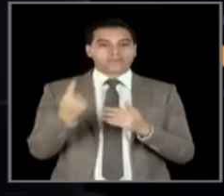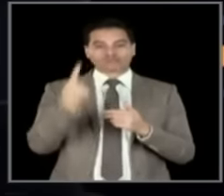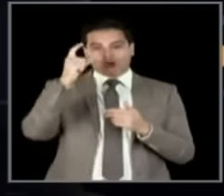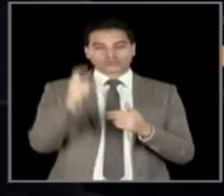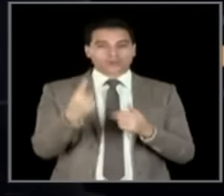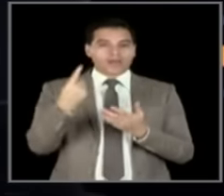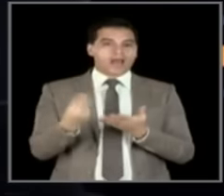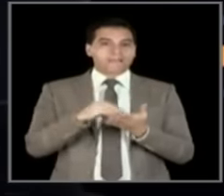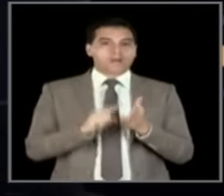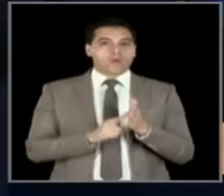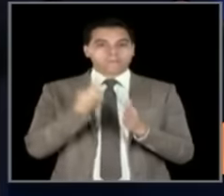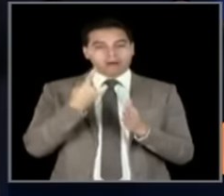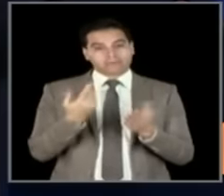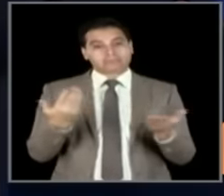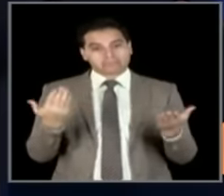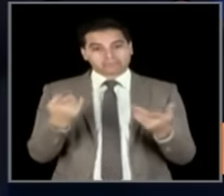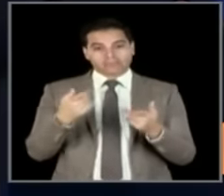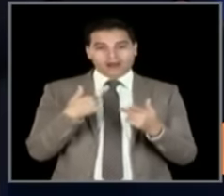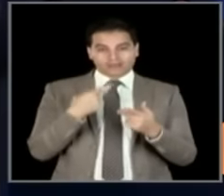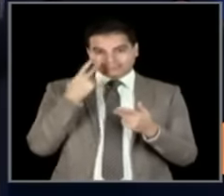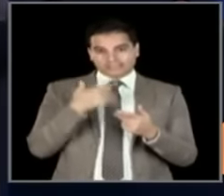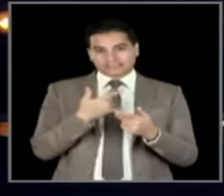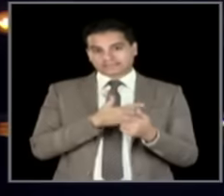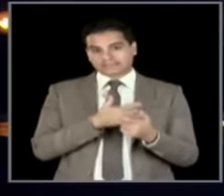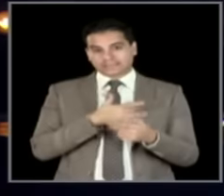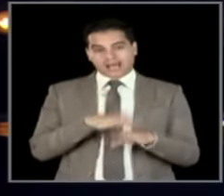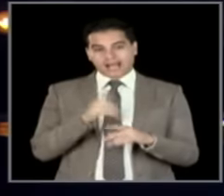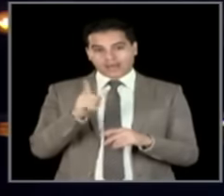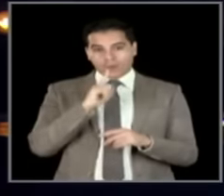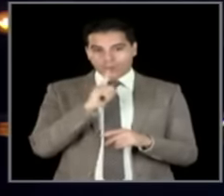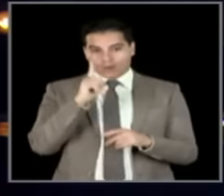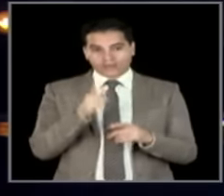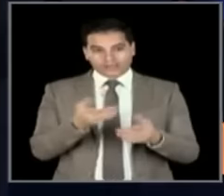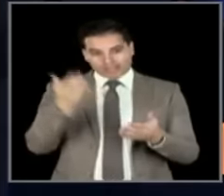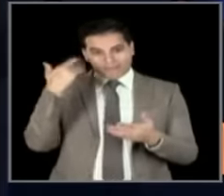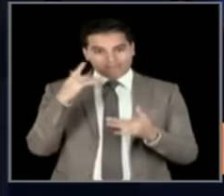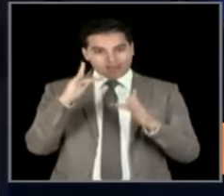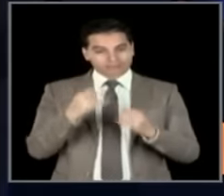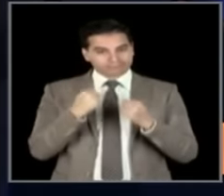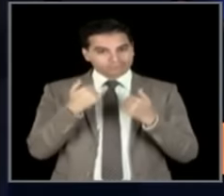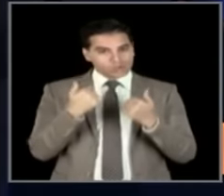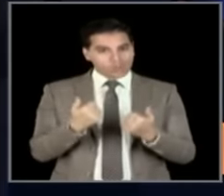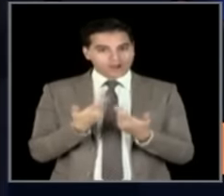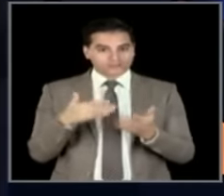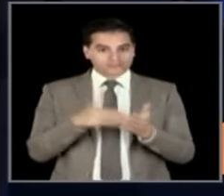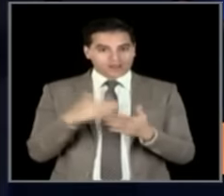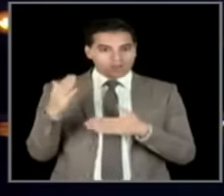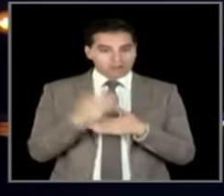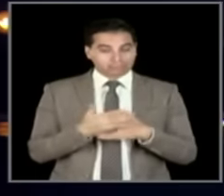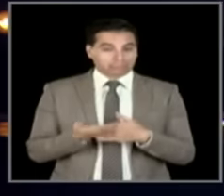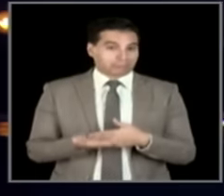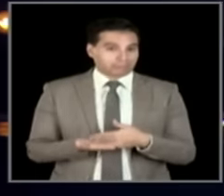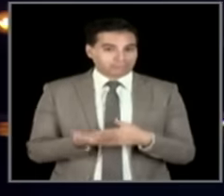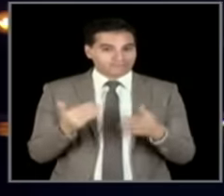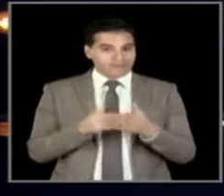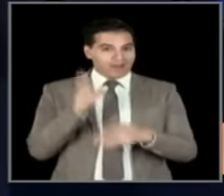اللي بيشارك لاول مره. صعبان عليا والله يا عبد الرحمن. ايه اللي جابك يا ابني؟ انت كنت قاعد كويس في الجامعه. مين اللي ضحك